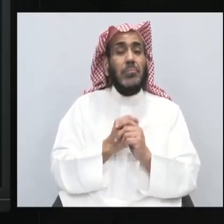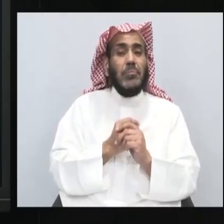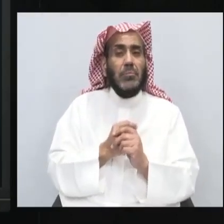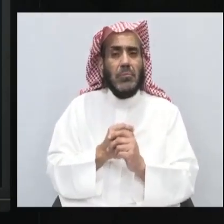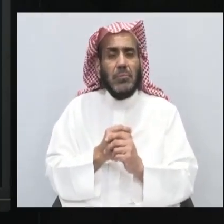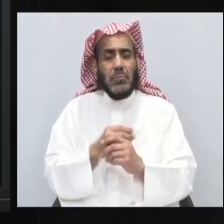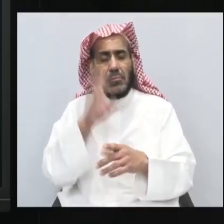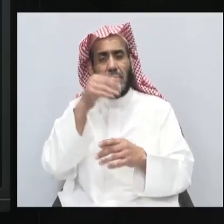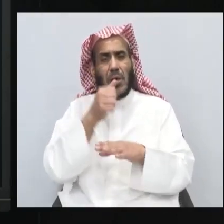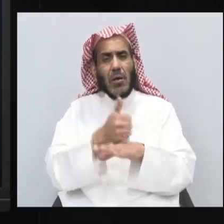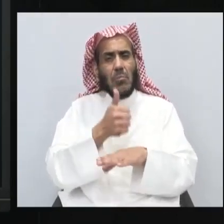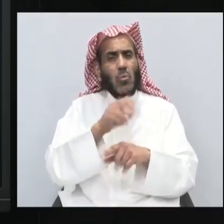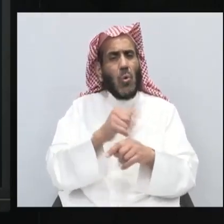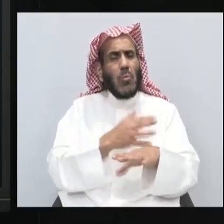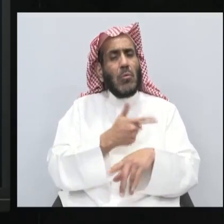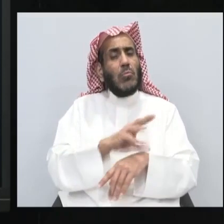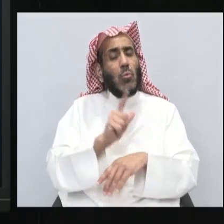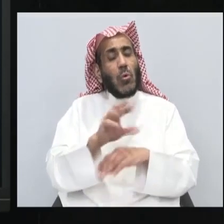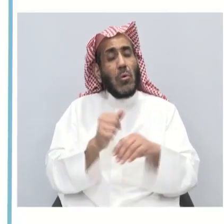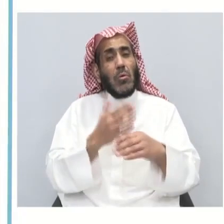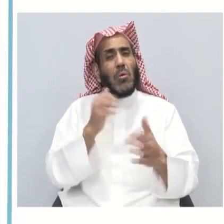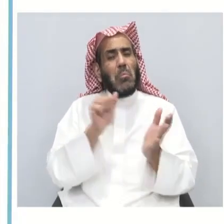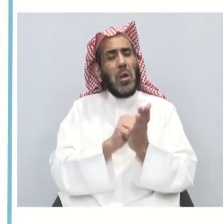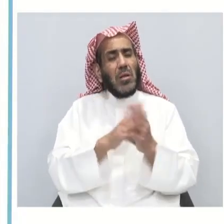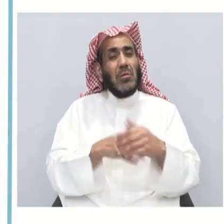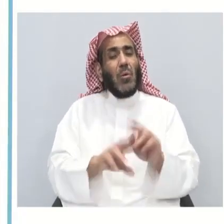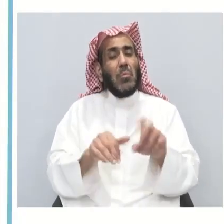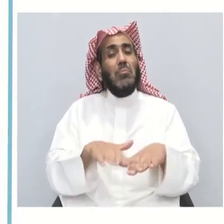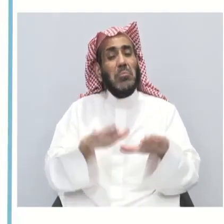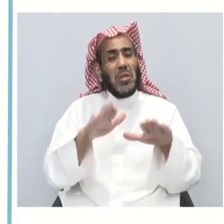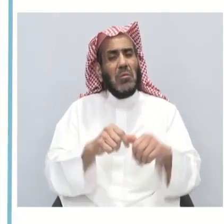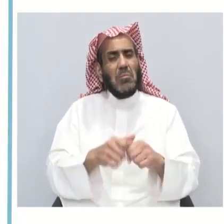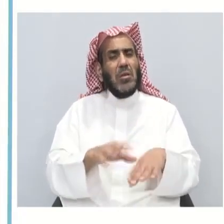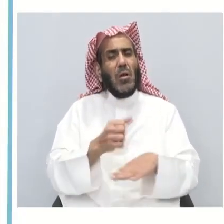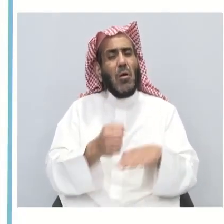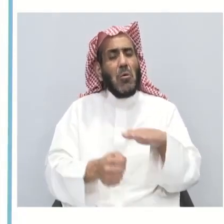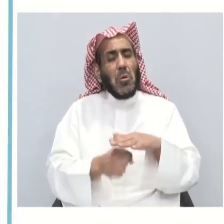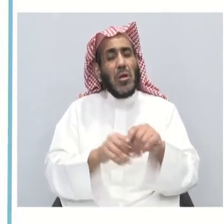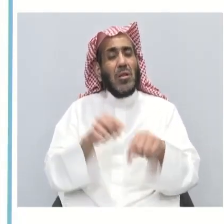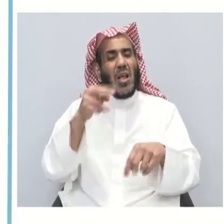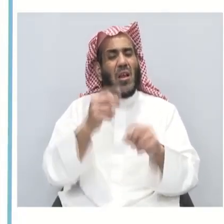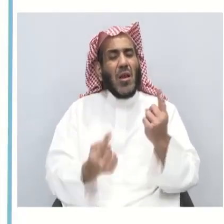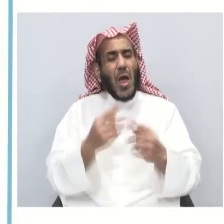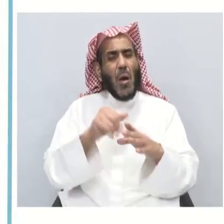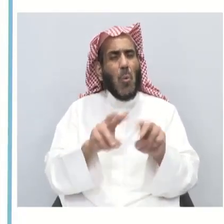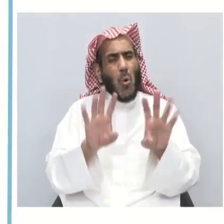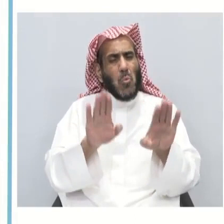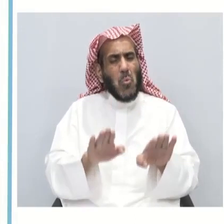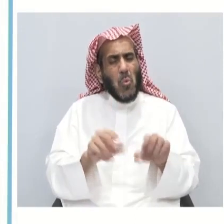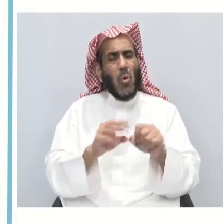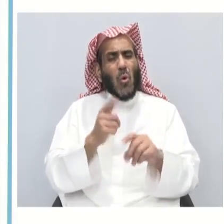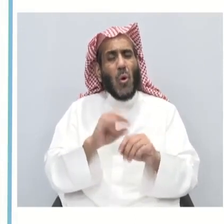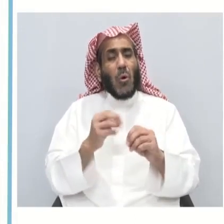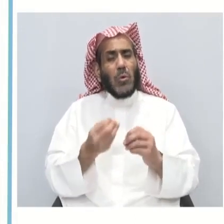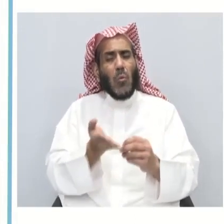هي كأساس البيت، تقوم بتثبيت النبات وللحصول على قدر كافي